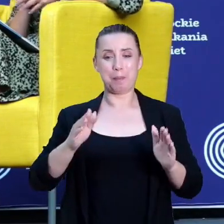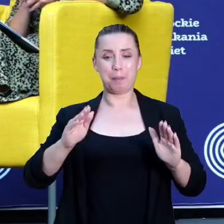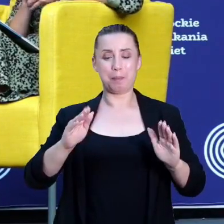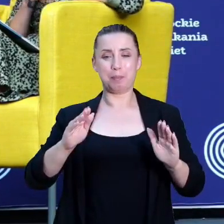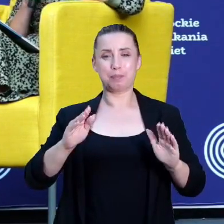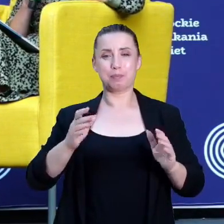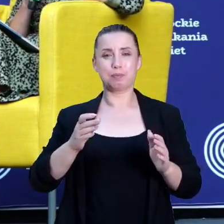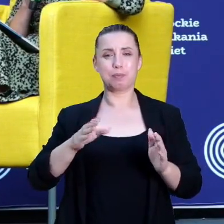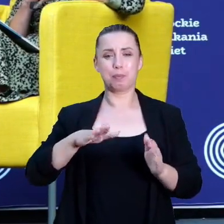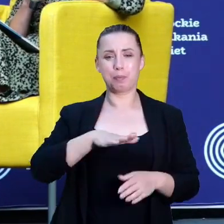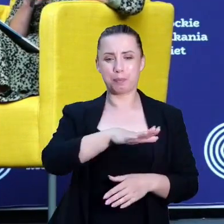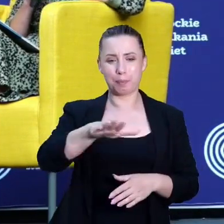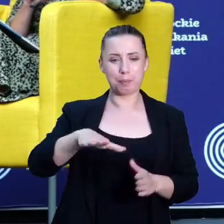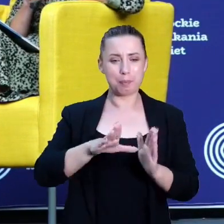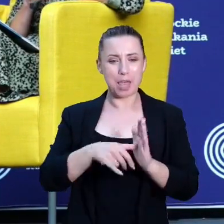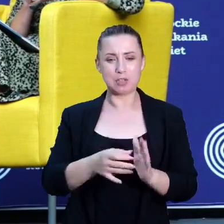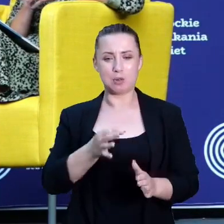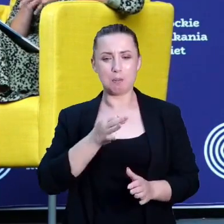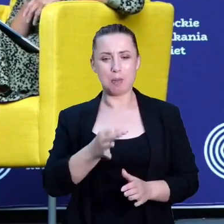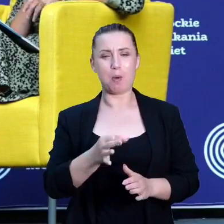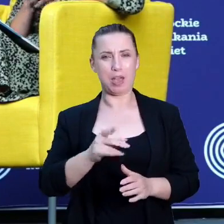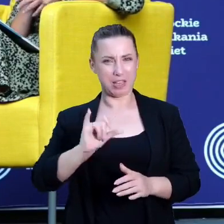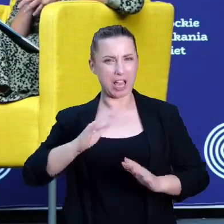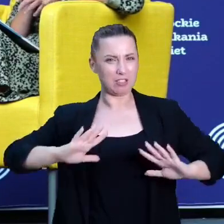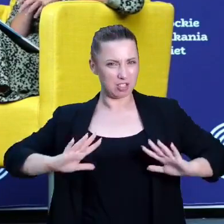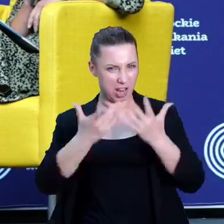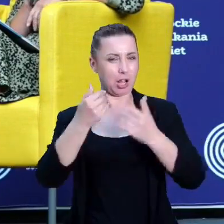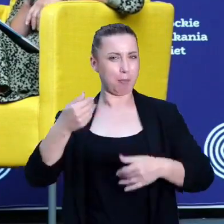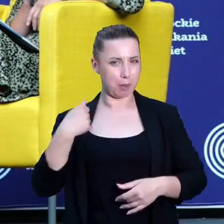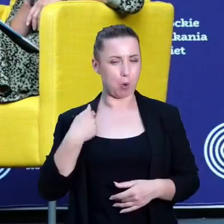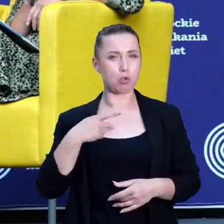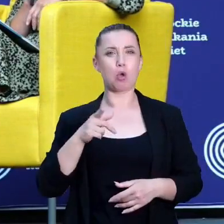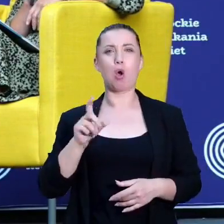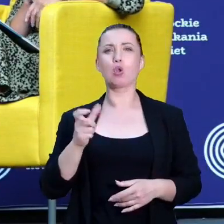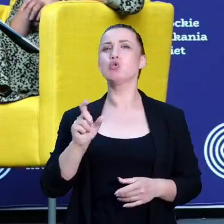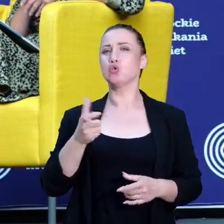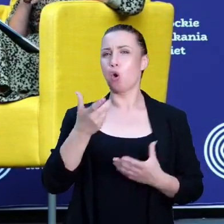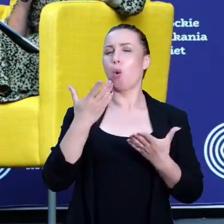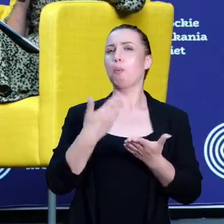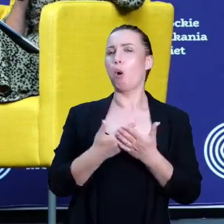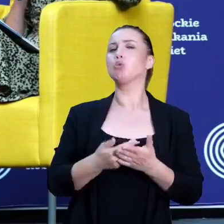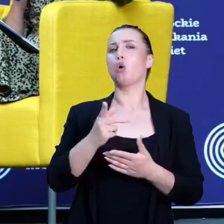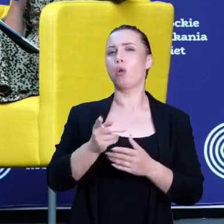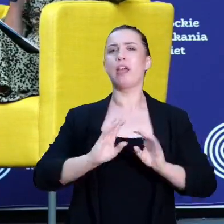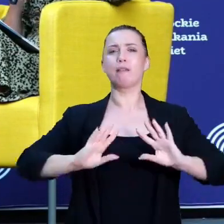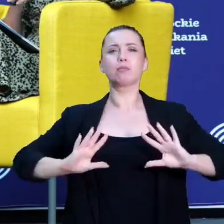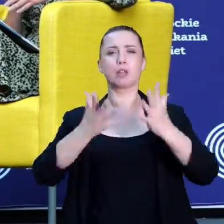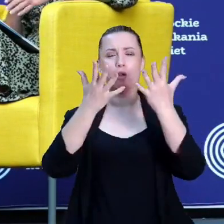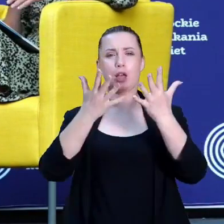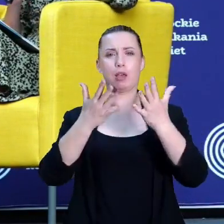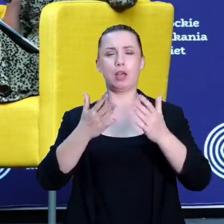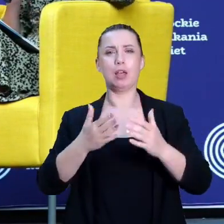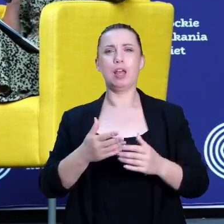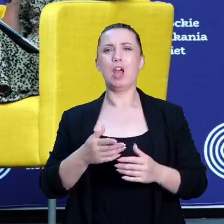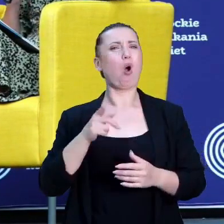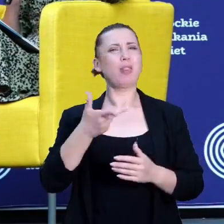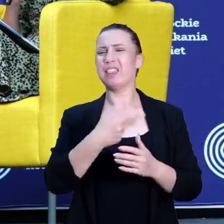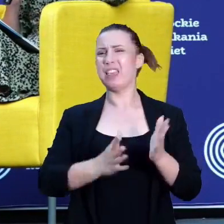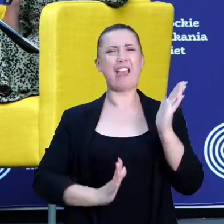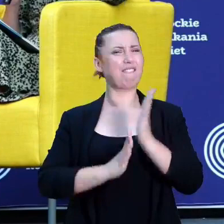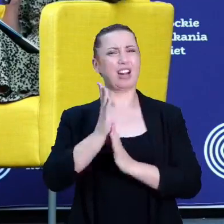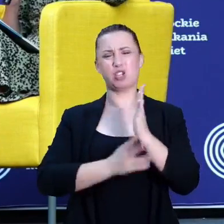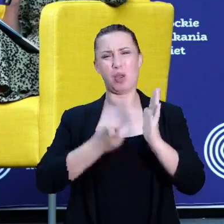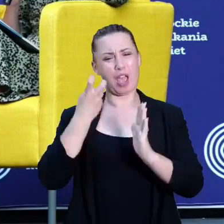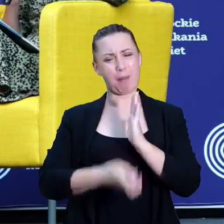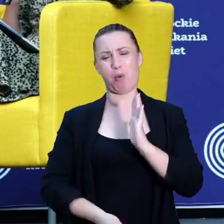tych manifestacjach, one walczyły o pewną godność, tak? Godność kobiety, nie o aborcję, nie o